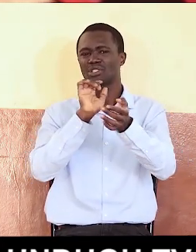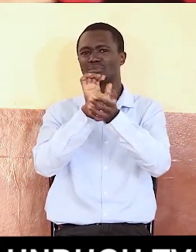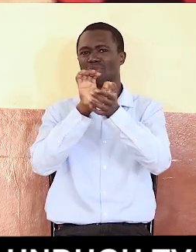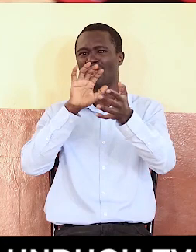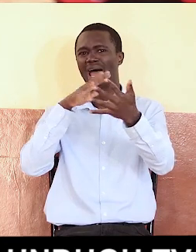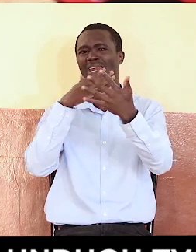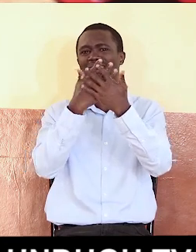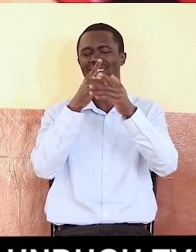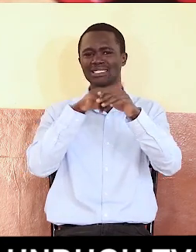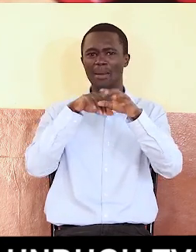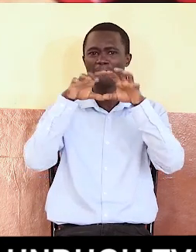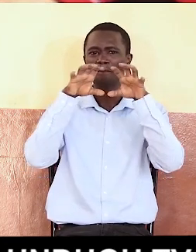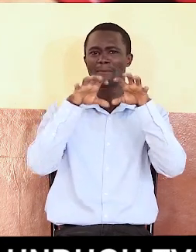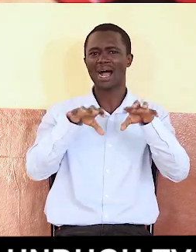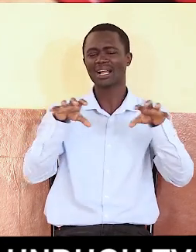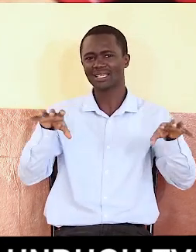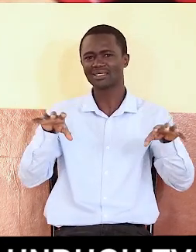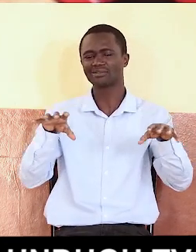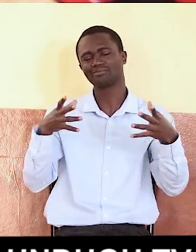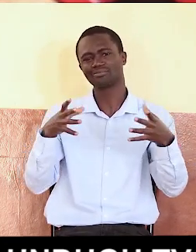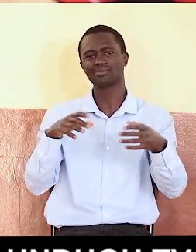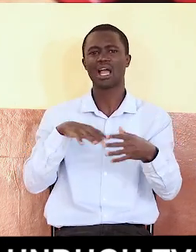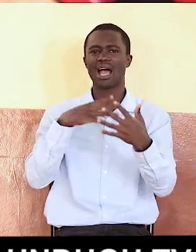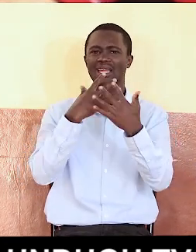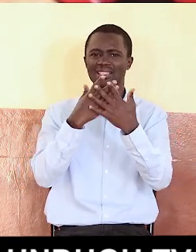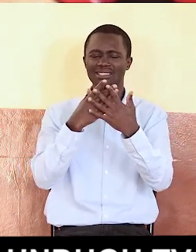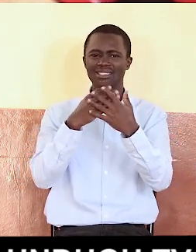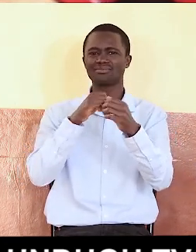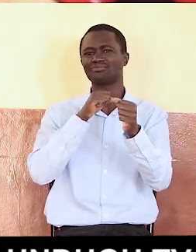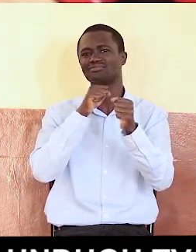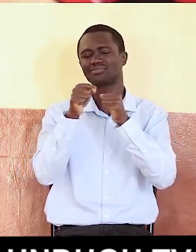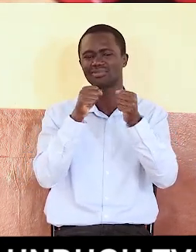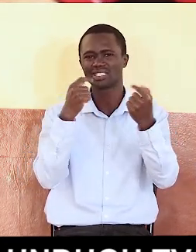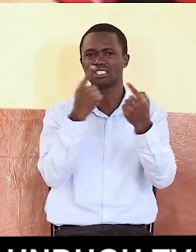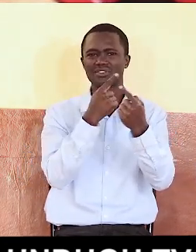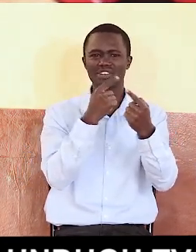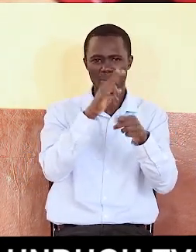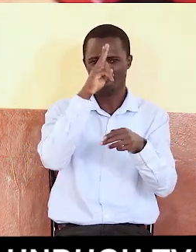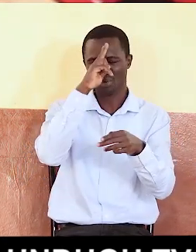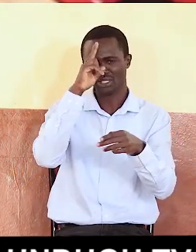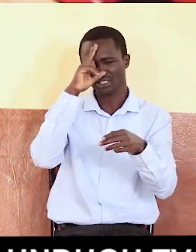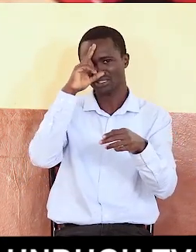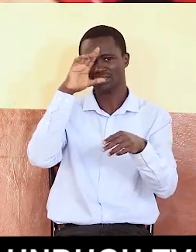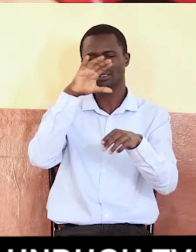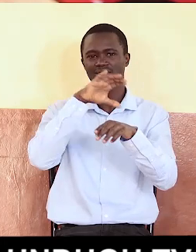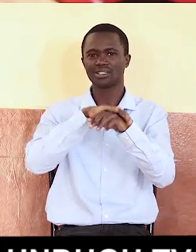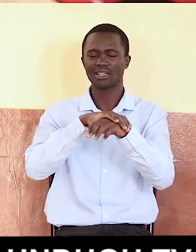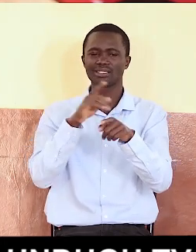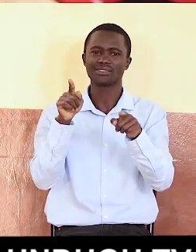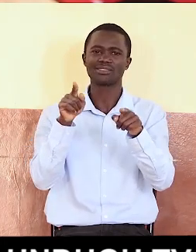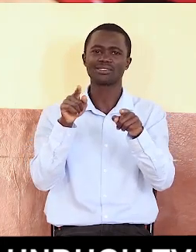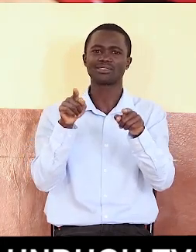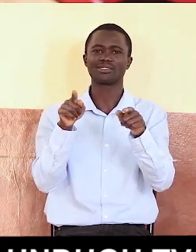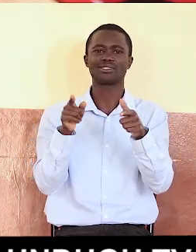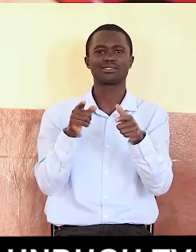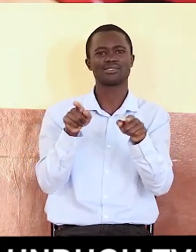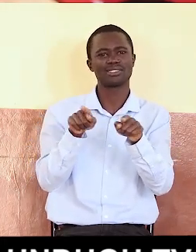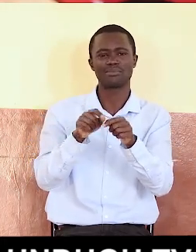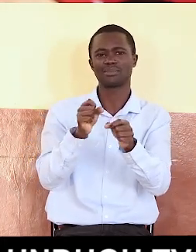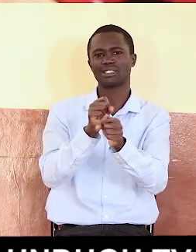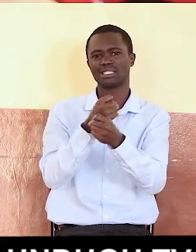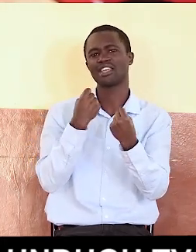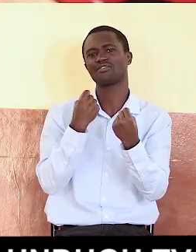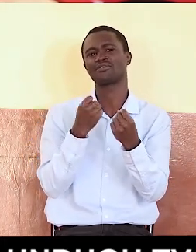akihubiri, akararudiwa nguo, akachapwa, askari wakaja haraka wakamuokoa. Ni mara ngapi